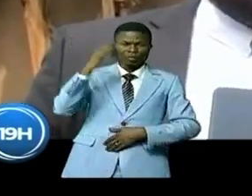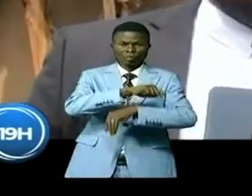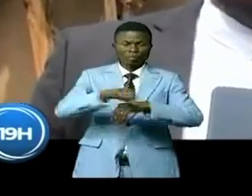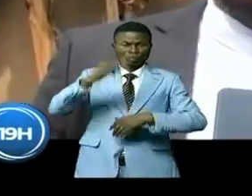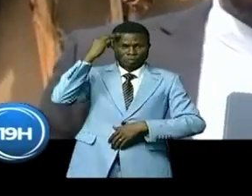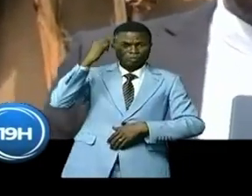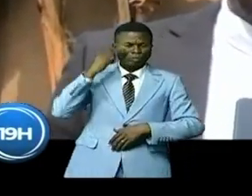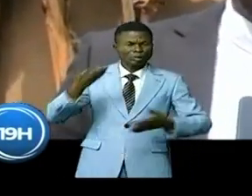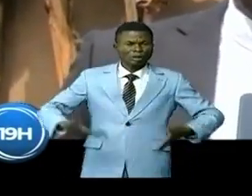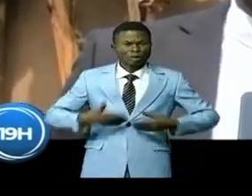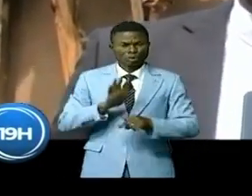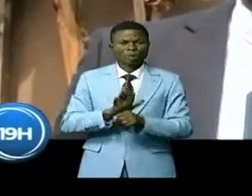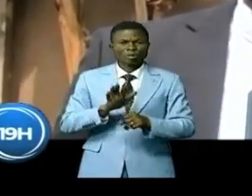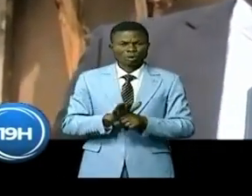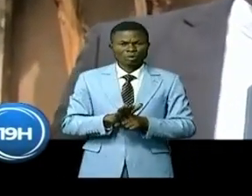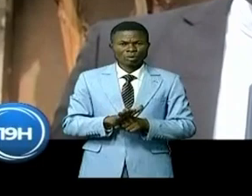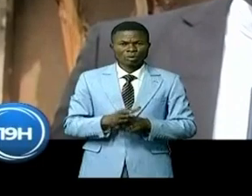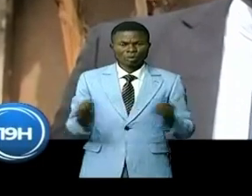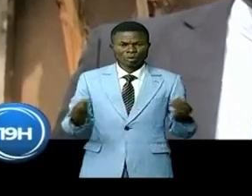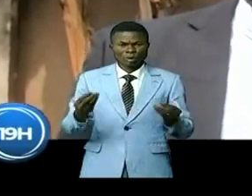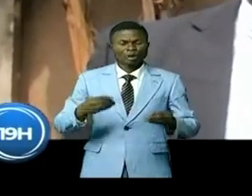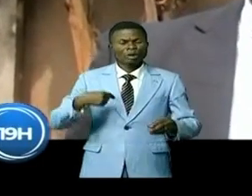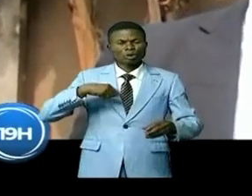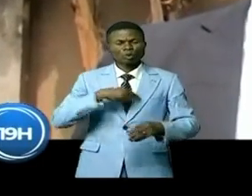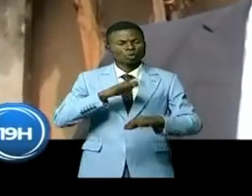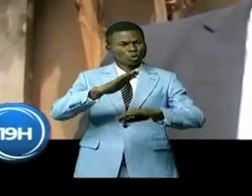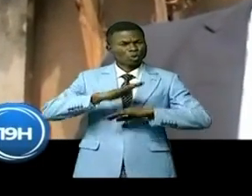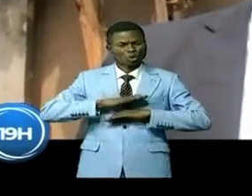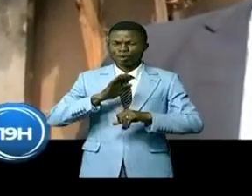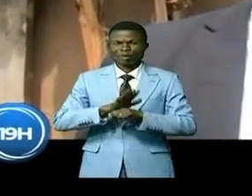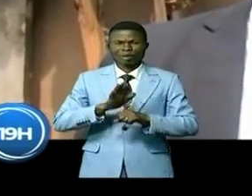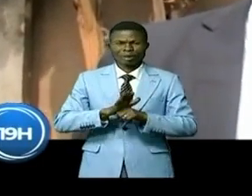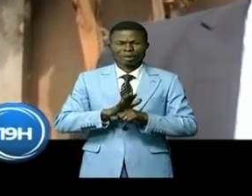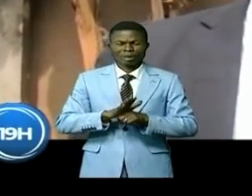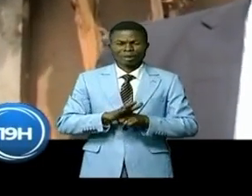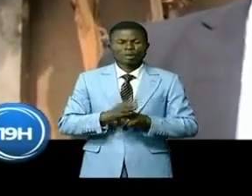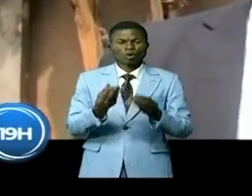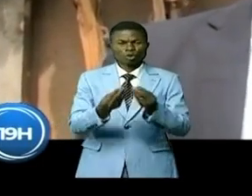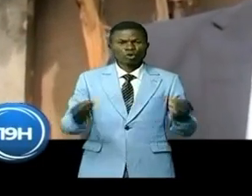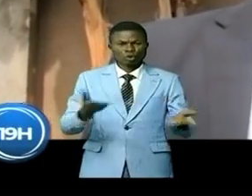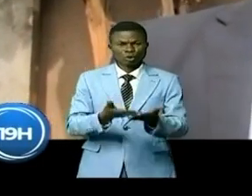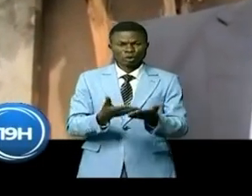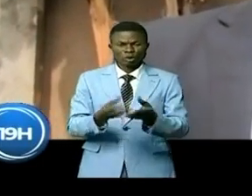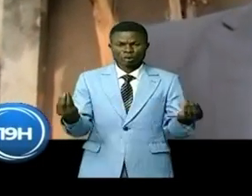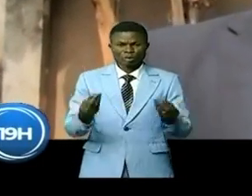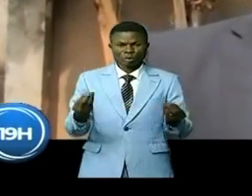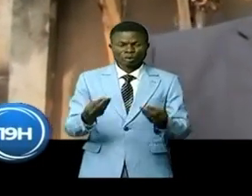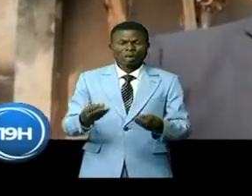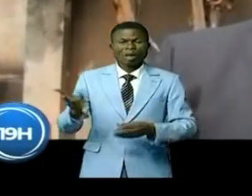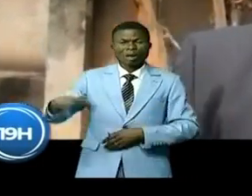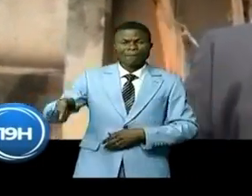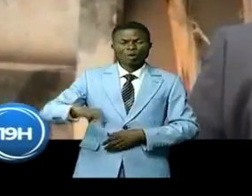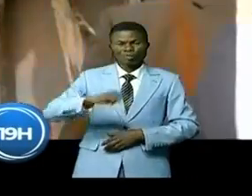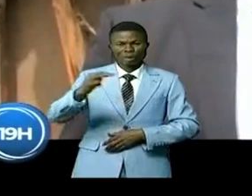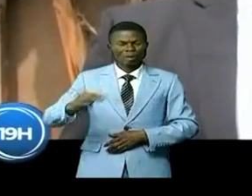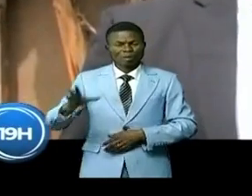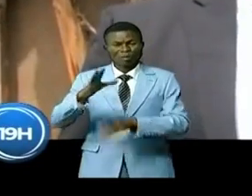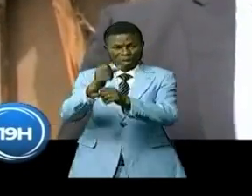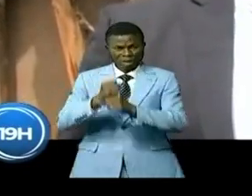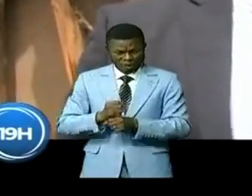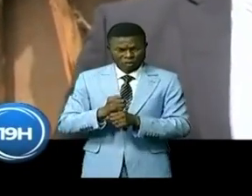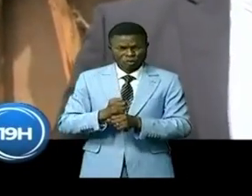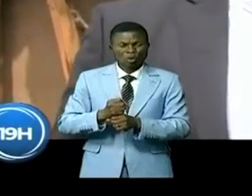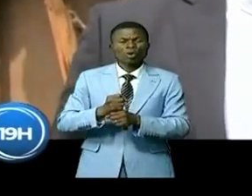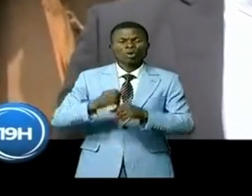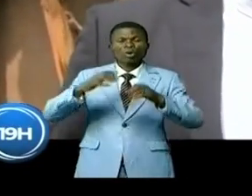très content, nous sommes très satisfaits des résultats, et c'est toute la province de Maniema qui va bénéficier